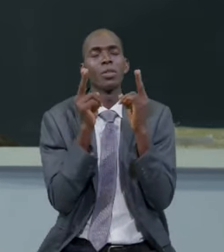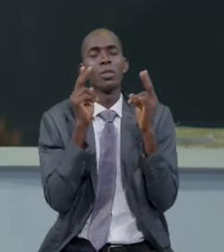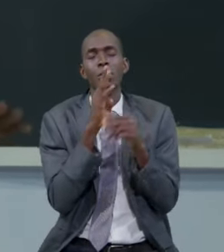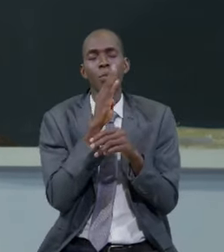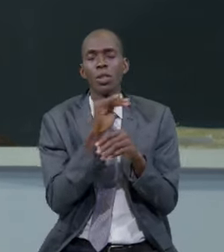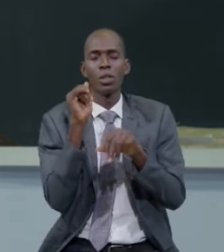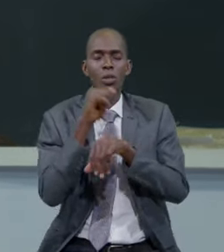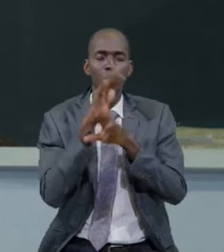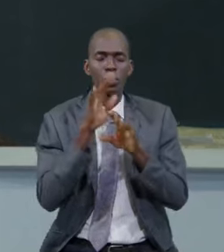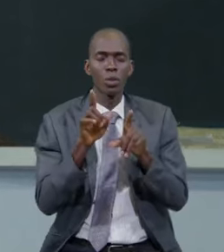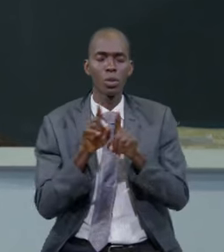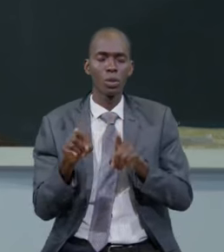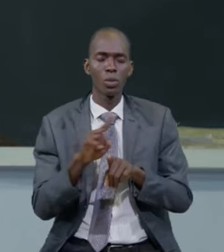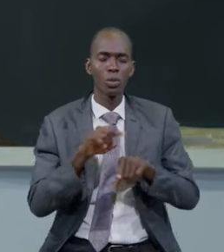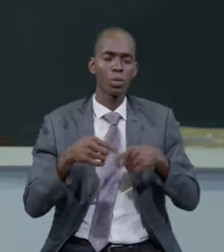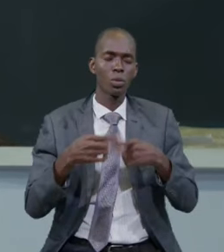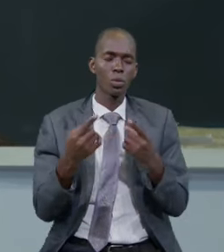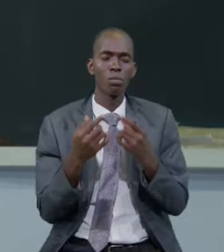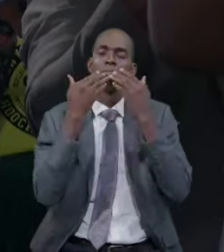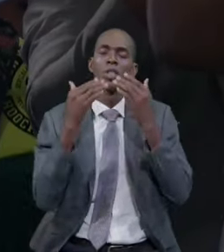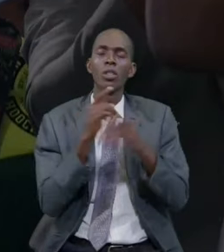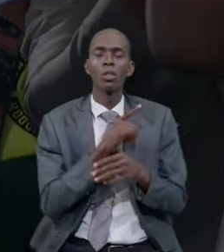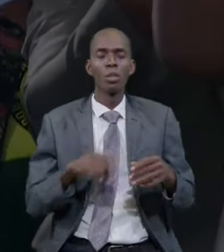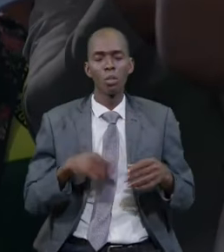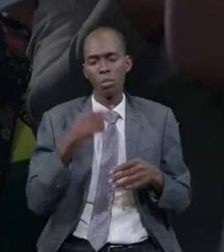Sois un vainqueur comme tu vas. Merci Seigneur, parce que nous